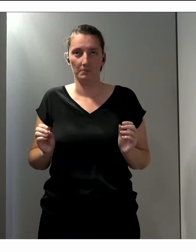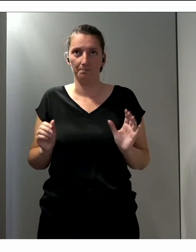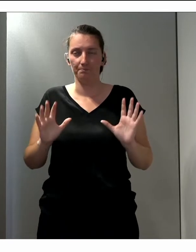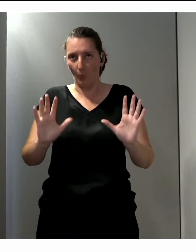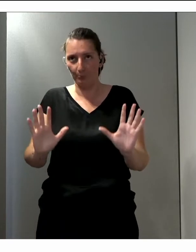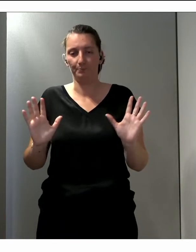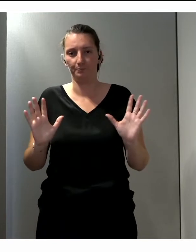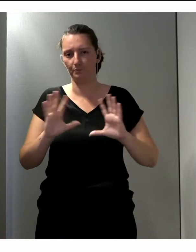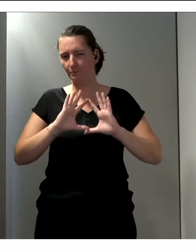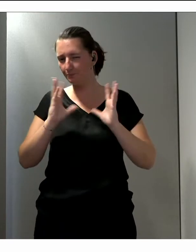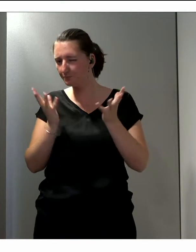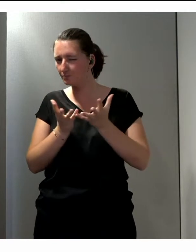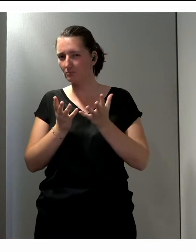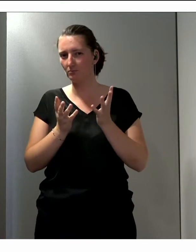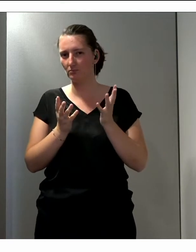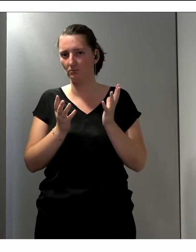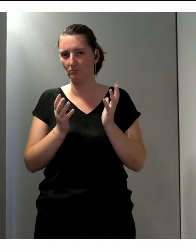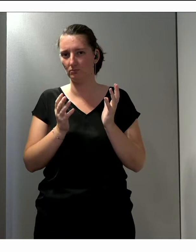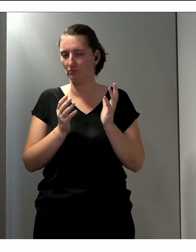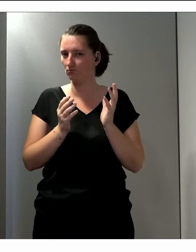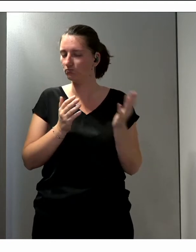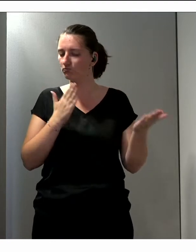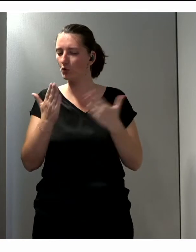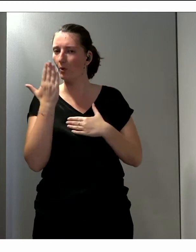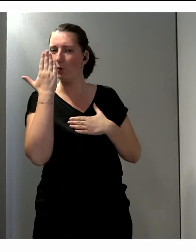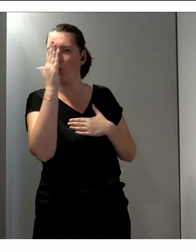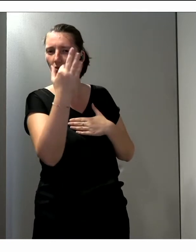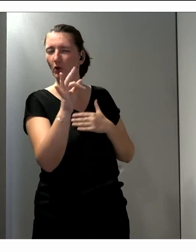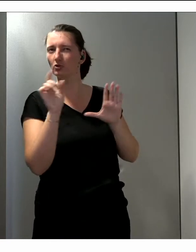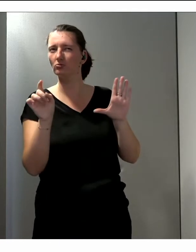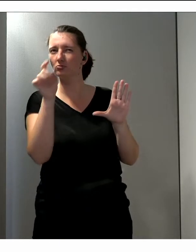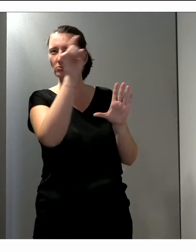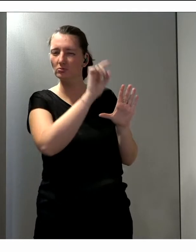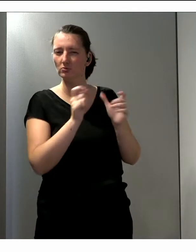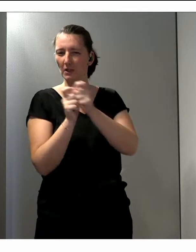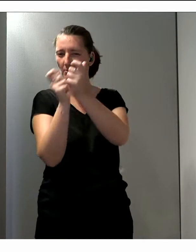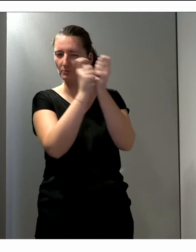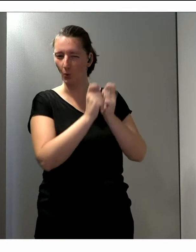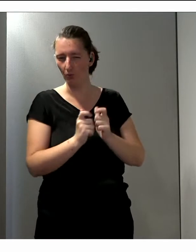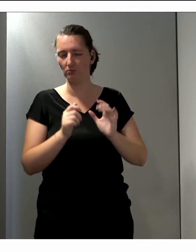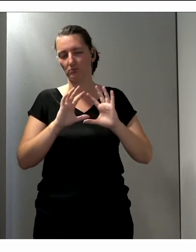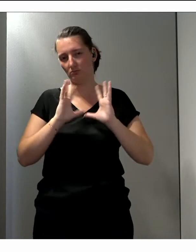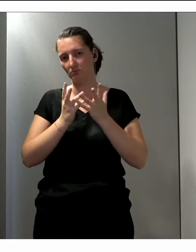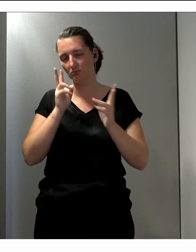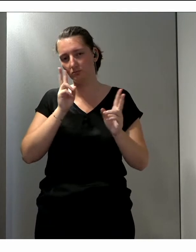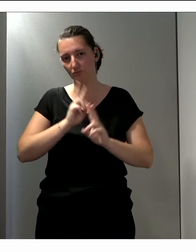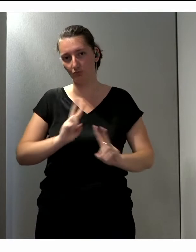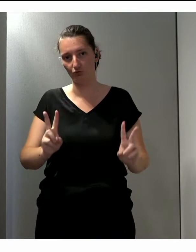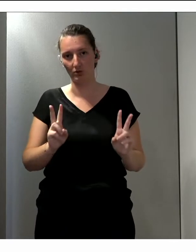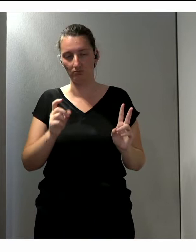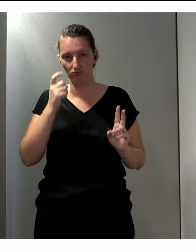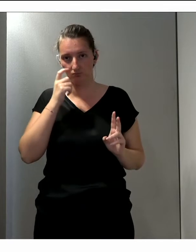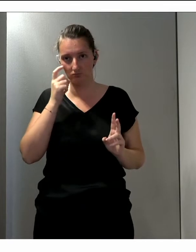plus généralement, après, si on fait un focus sur ce qu'on voit dans d'autres établissements de France, ce qu'on retrouve quand même généralement, alors heureusement, on ne voit pas des